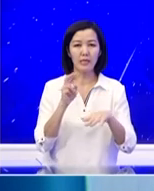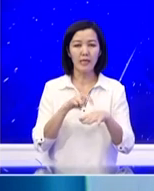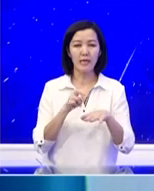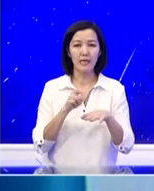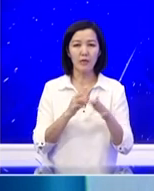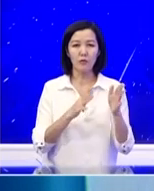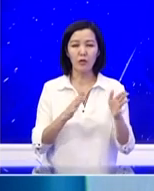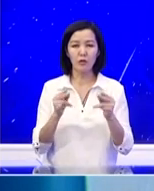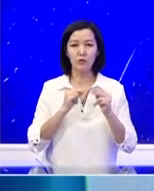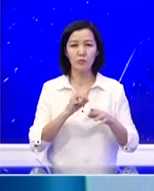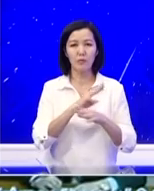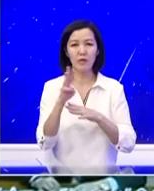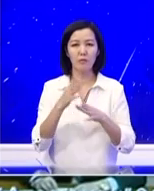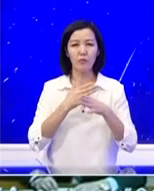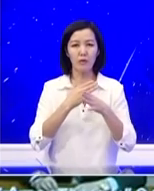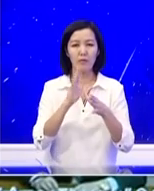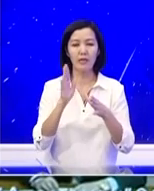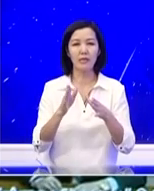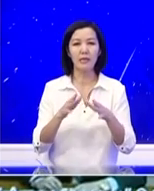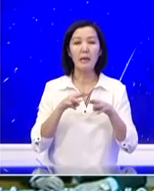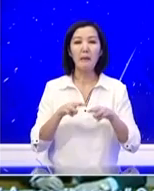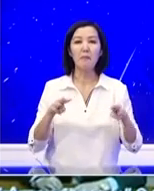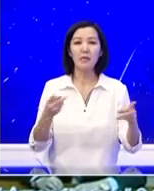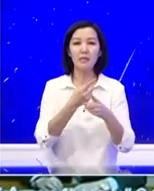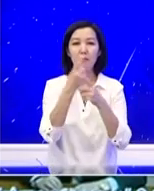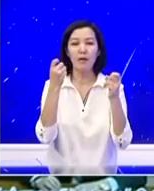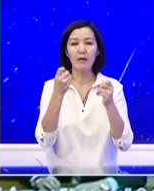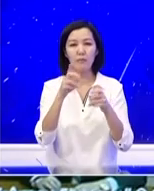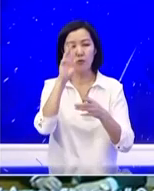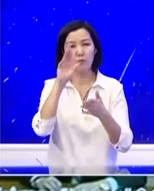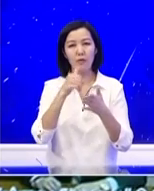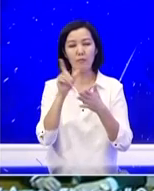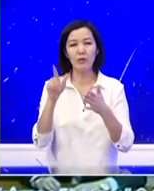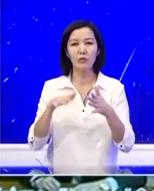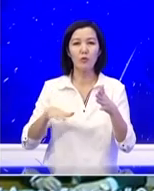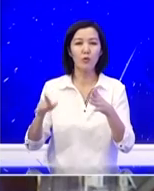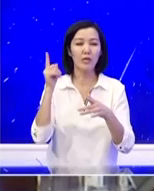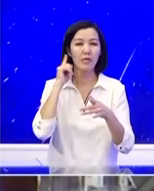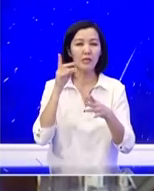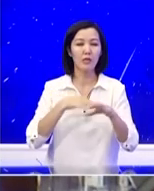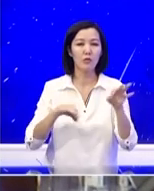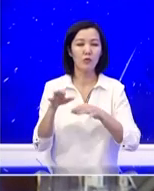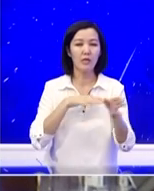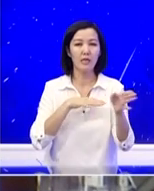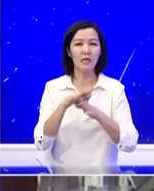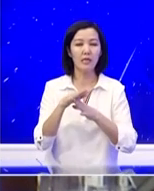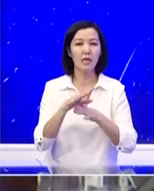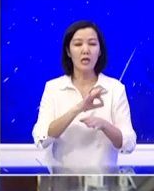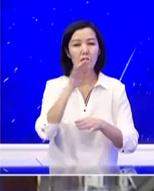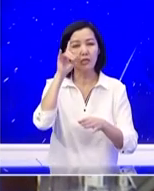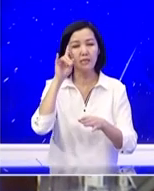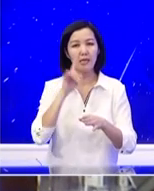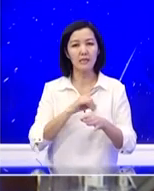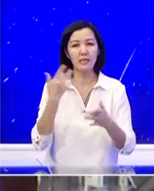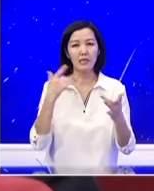тұрақты жұмыспен қамтуға ықпал етеді. Министр мәлімдемесінен соң үкімет басшысы өңірлерді тыңдады. Жол картасын іске асыруда Шығыс Қазақстан,